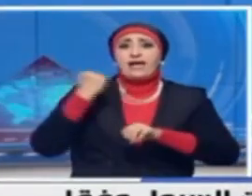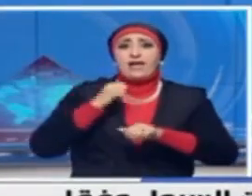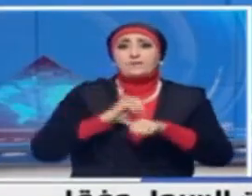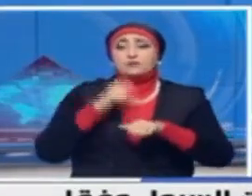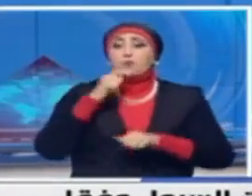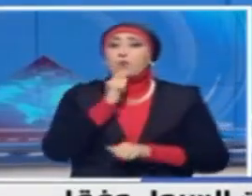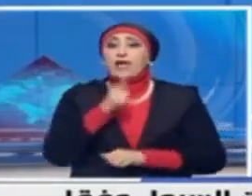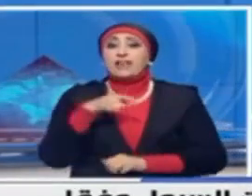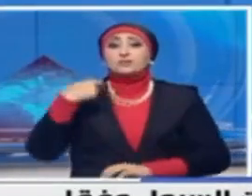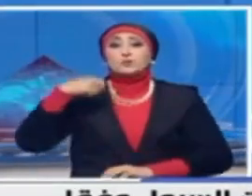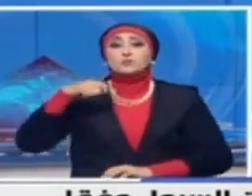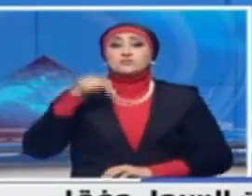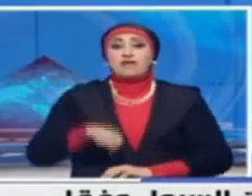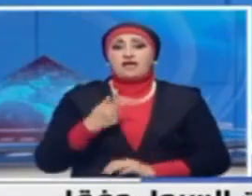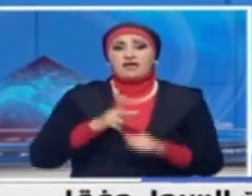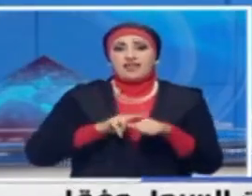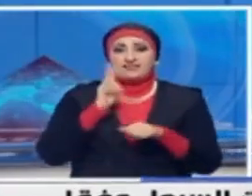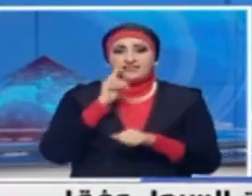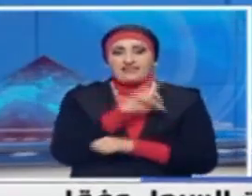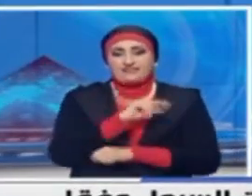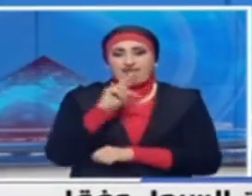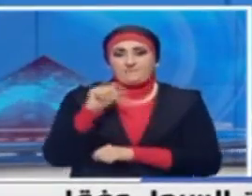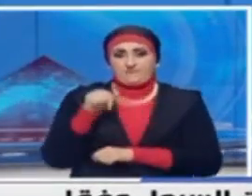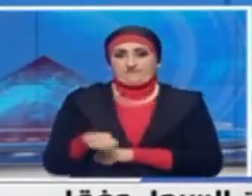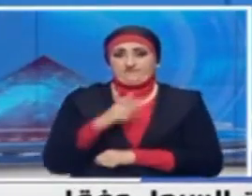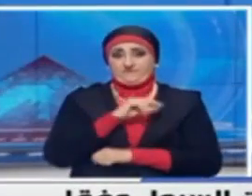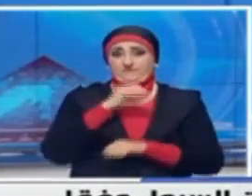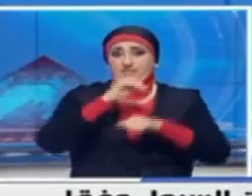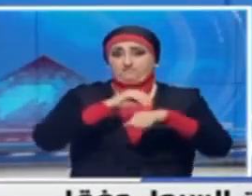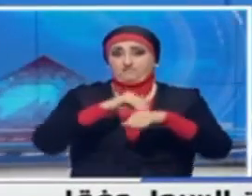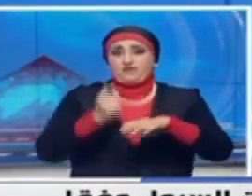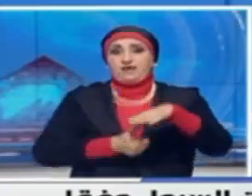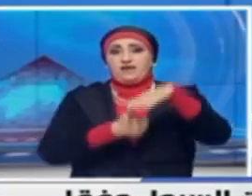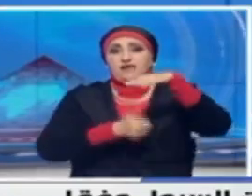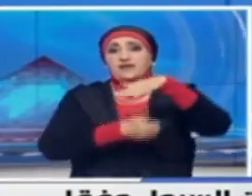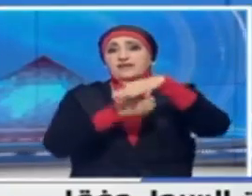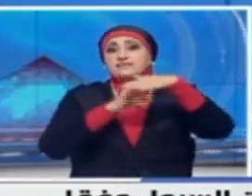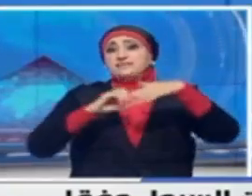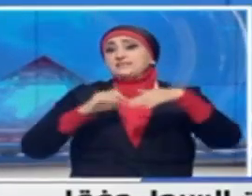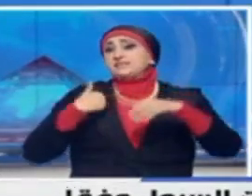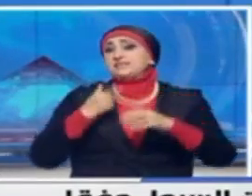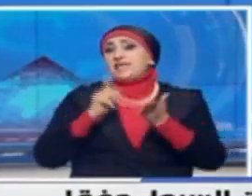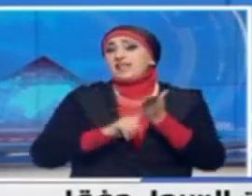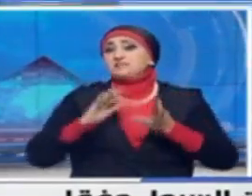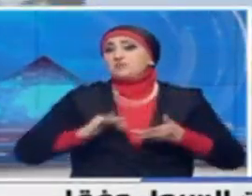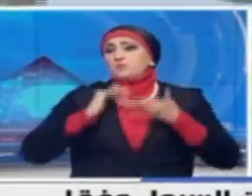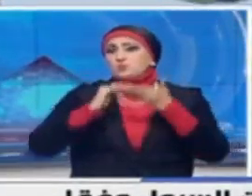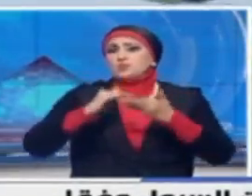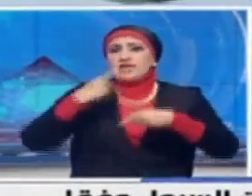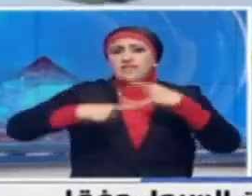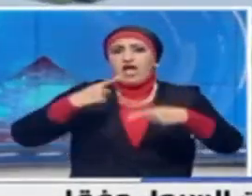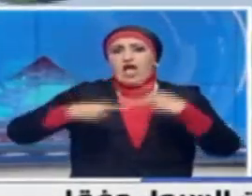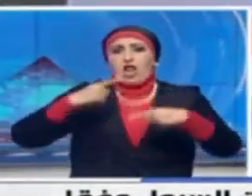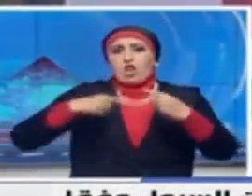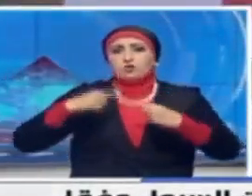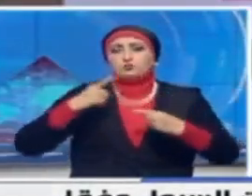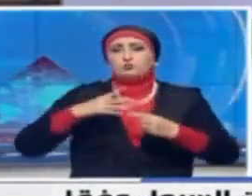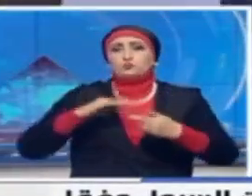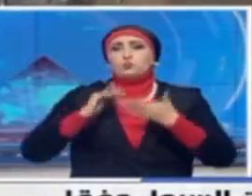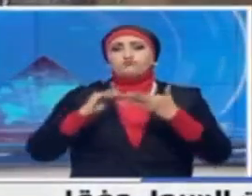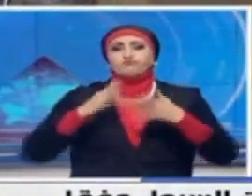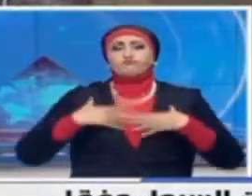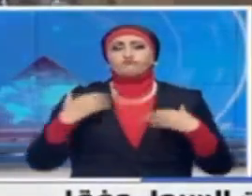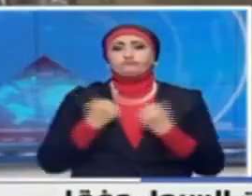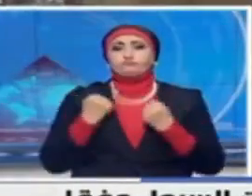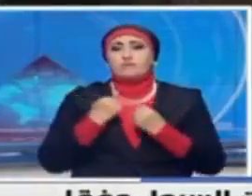وأشارت الوزارة إلى أن القافلة تأتي تنفيذا لتوجيهات الرئيس عبد الفتاح السيسي بتقديم الدعم المستمر للأنظمة